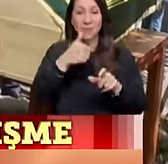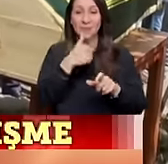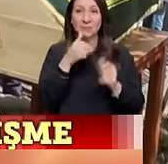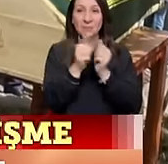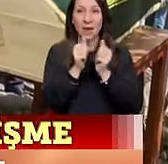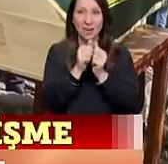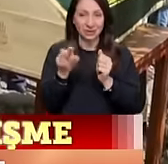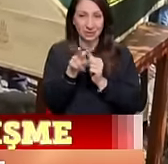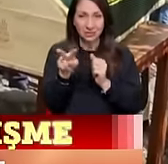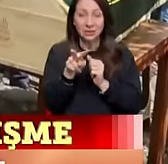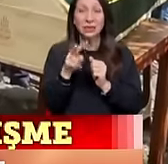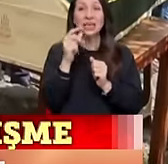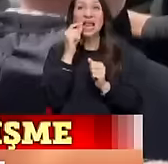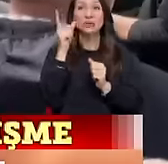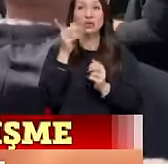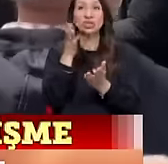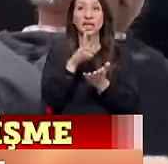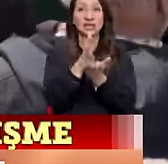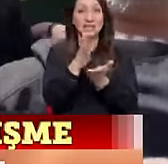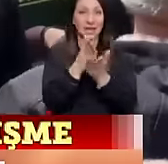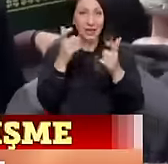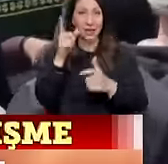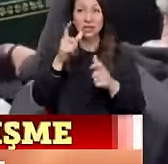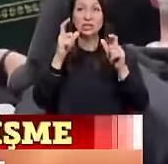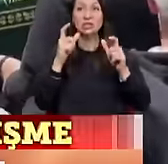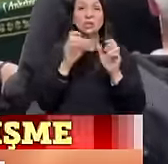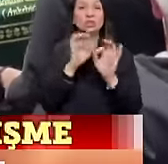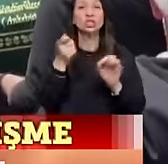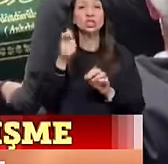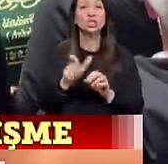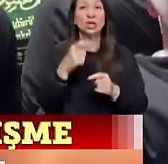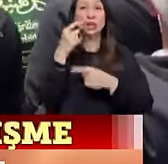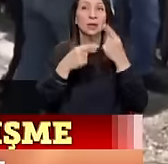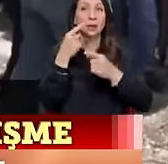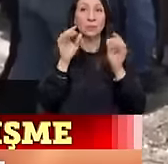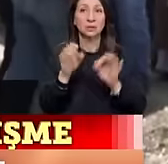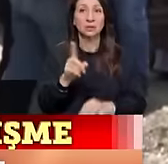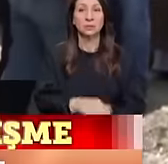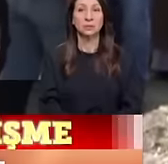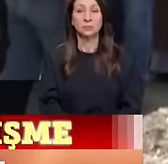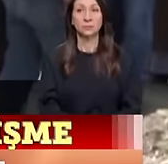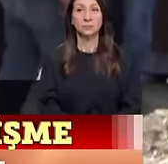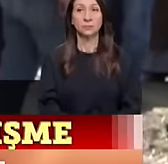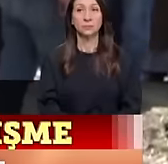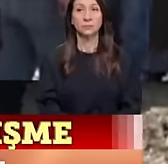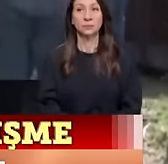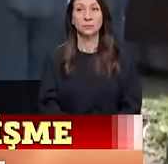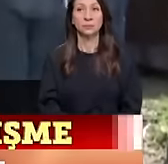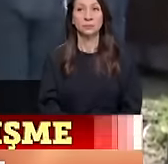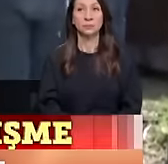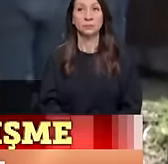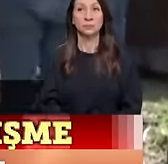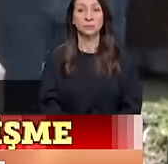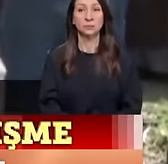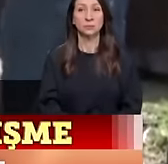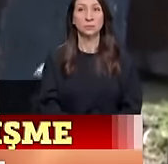babası Yılmaz Kıhrı'nın Giresun'daki cenaze töreninde sigortasız işçi iddiası da ortaya atıldı. Kaza denme şansı yok yani.